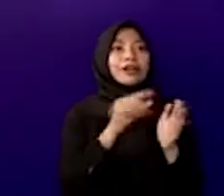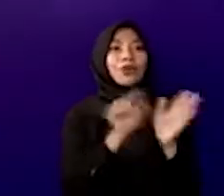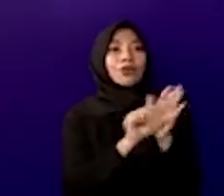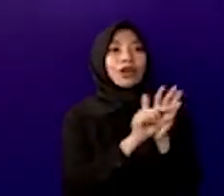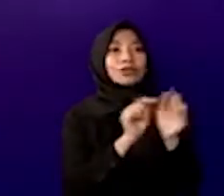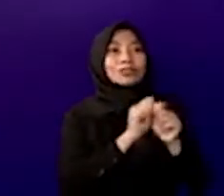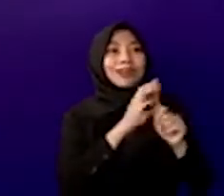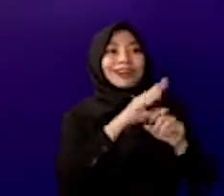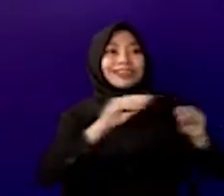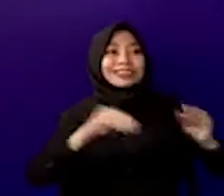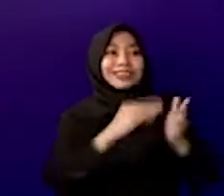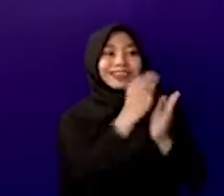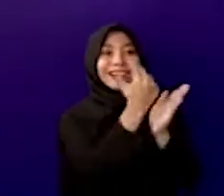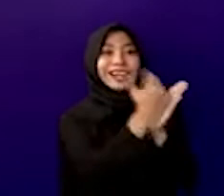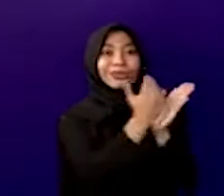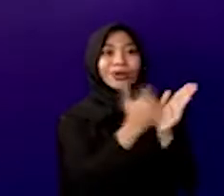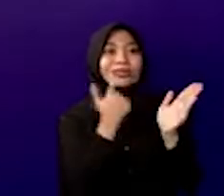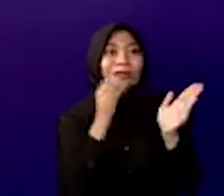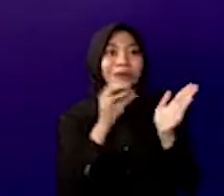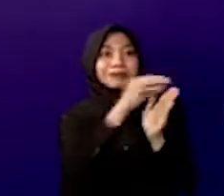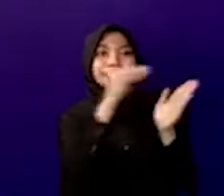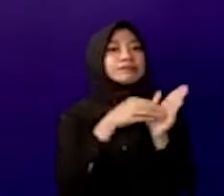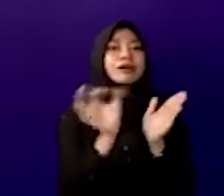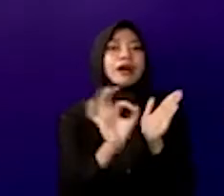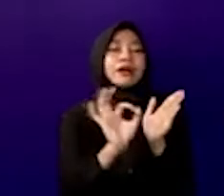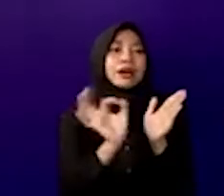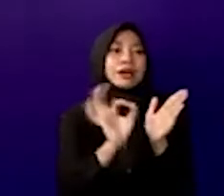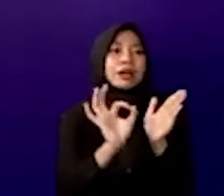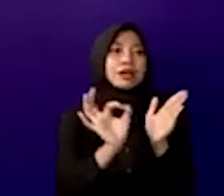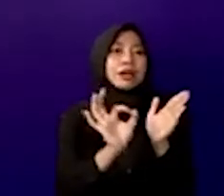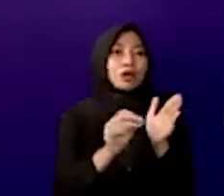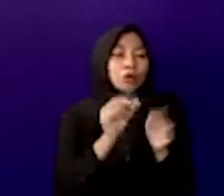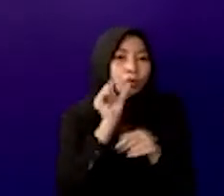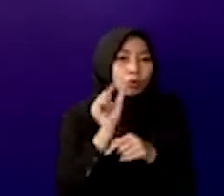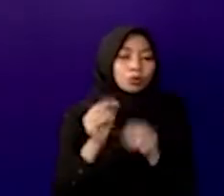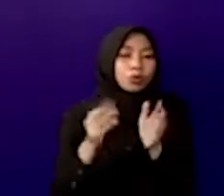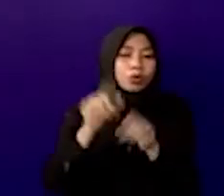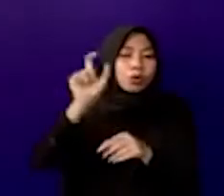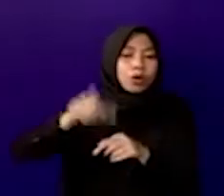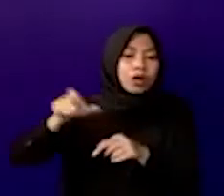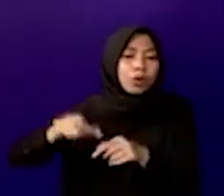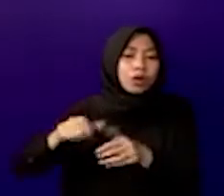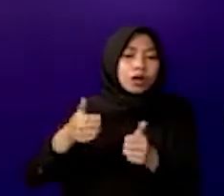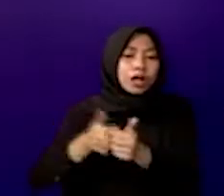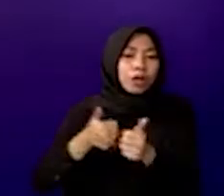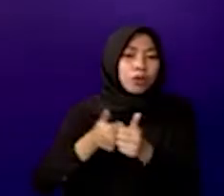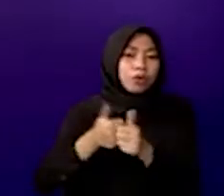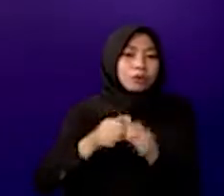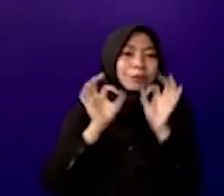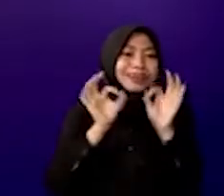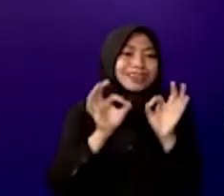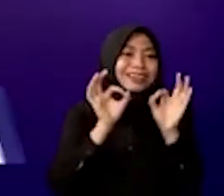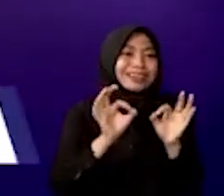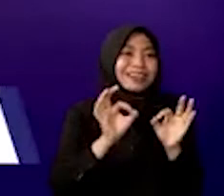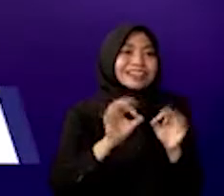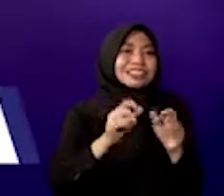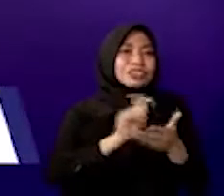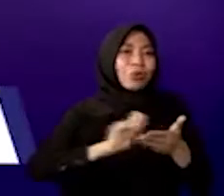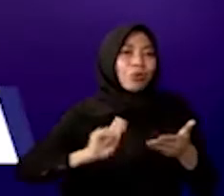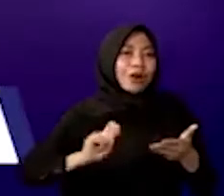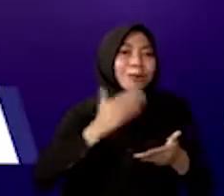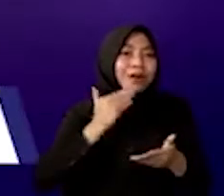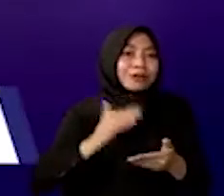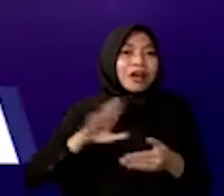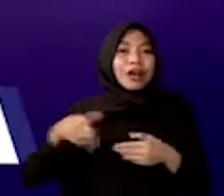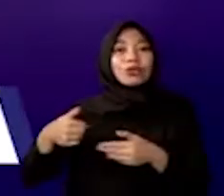undang-undang Cipta kerja baik itu untuk pendidikan formal maupun untuk pendidikan Pesantren sistem pendidikan